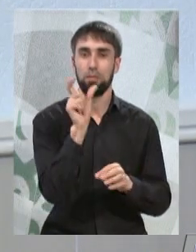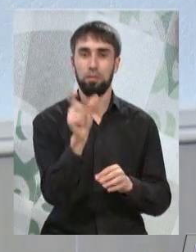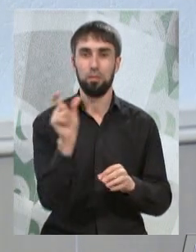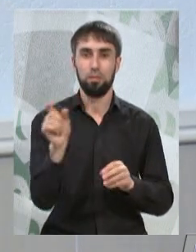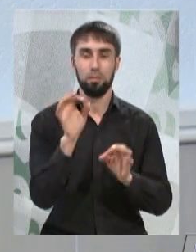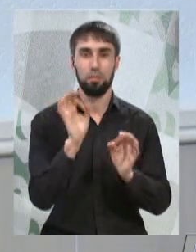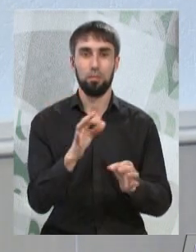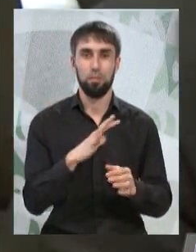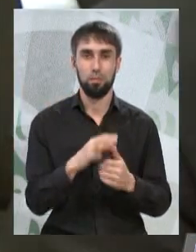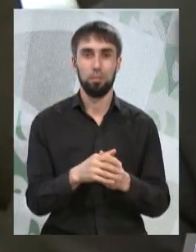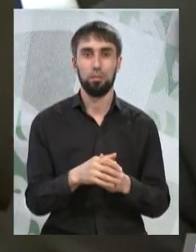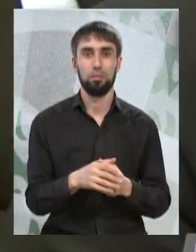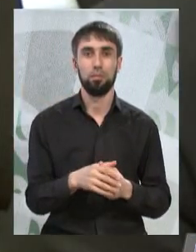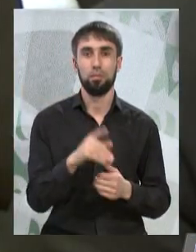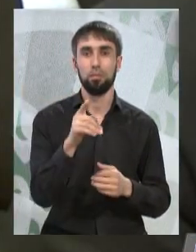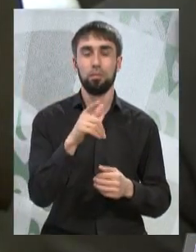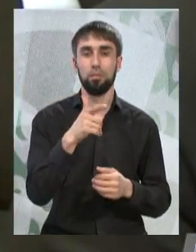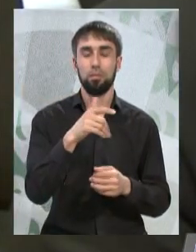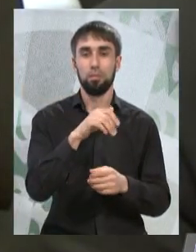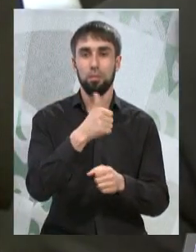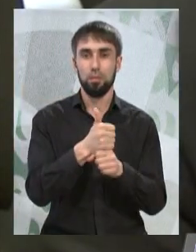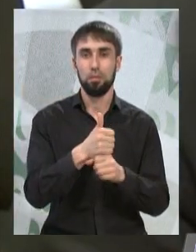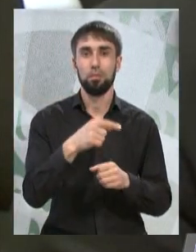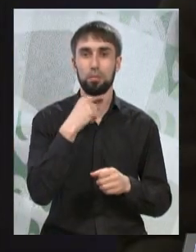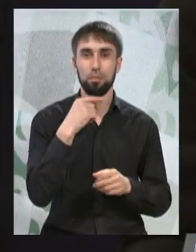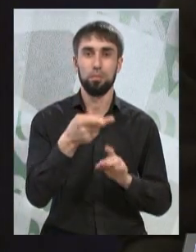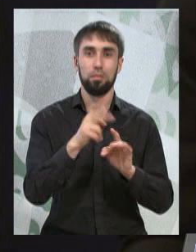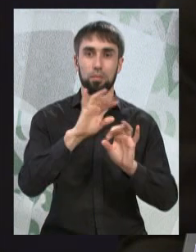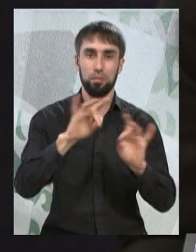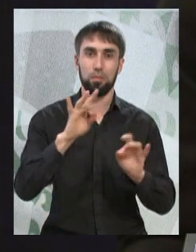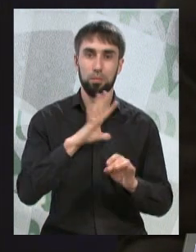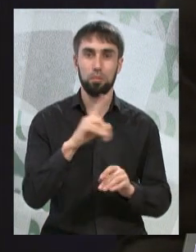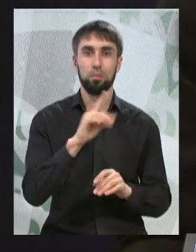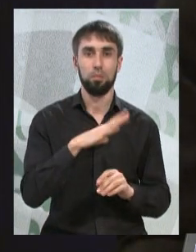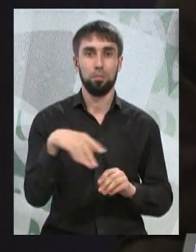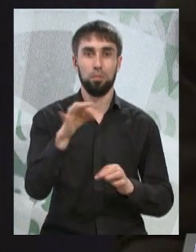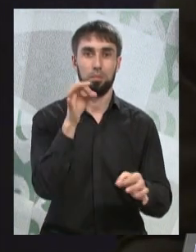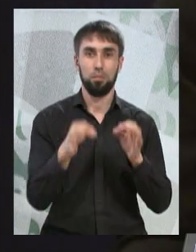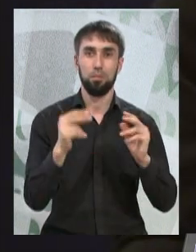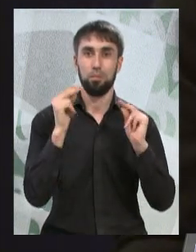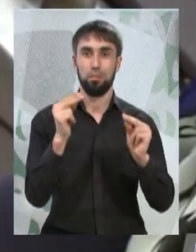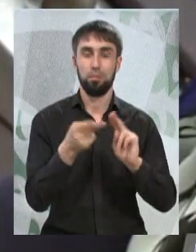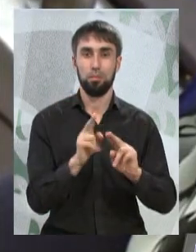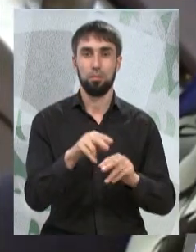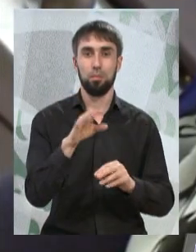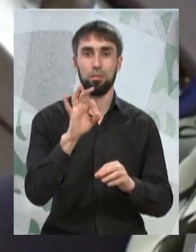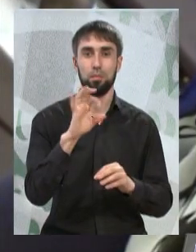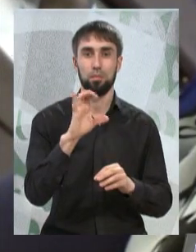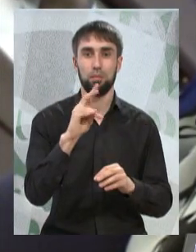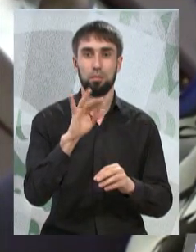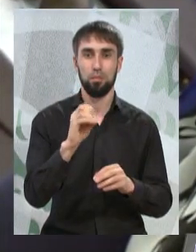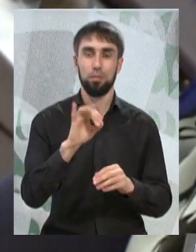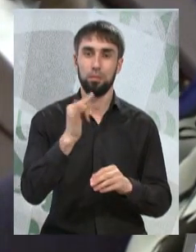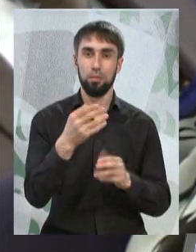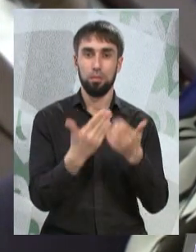перед представителями Фемиды, напомнил, на чем основывается правосудие. На анализе ситуации со всех ракурсов и умении